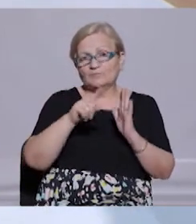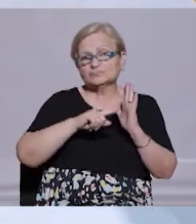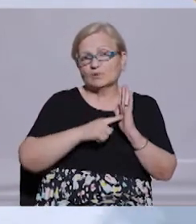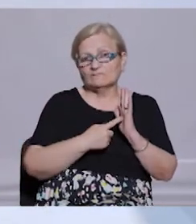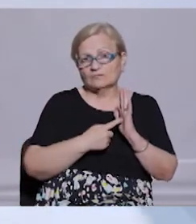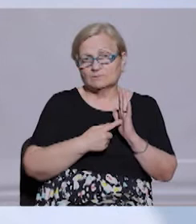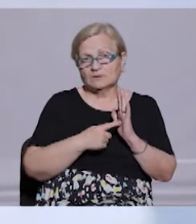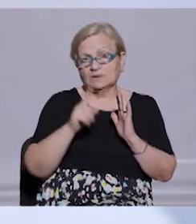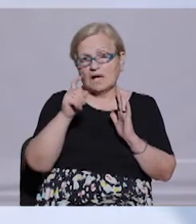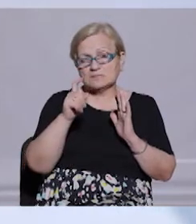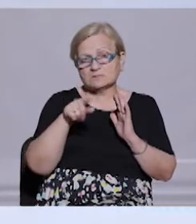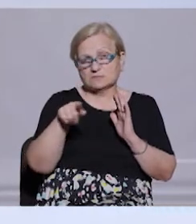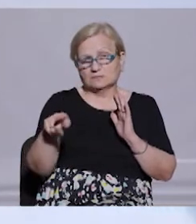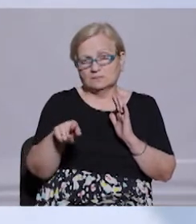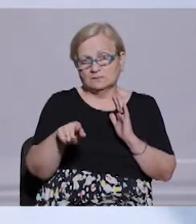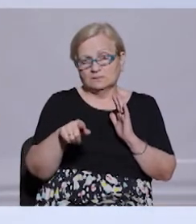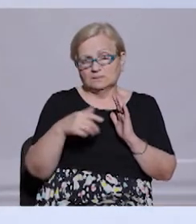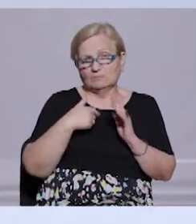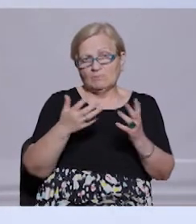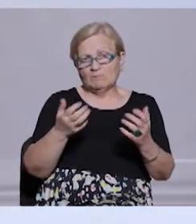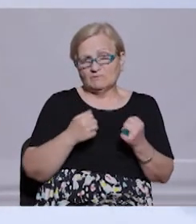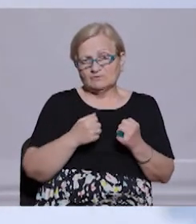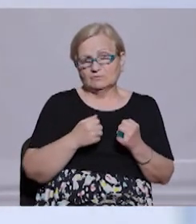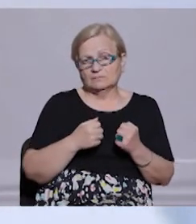გავამრავლე 100-ზე, ანუ მივიღე